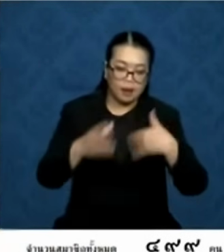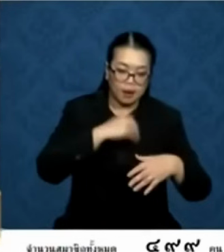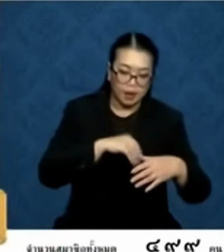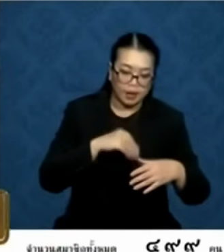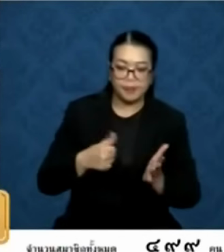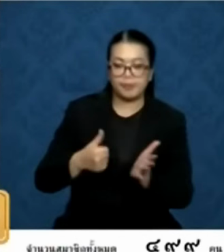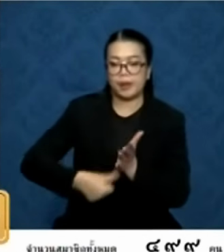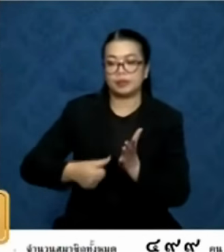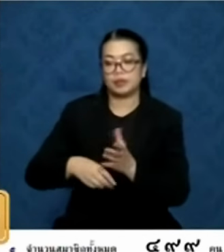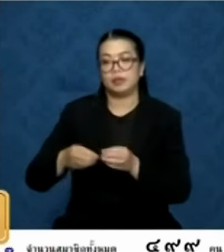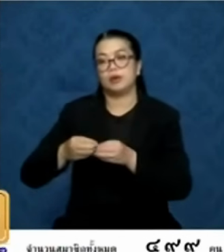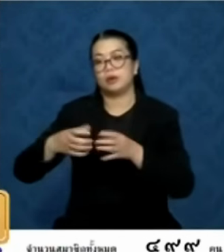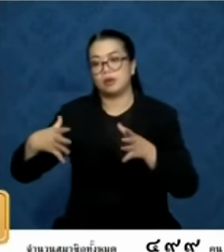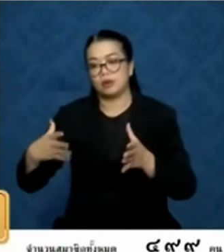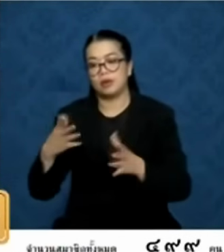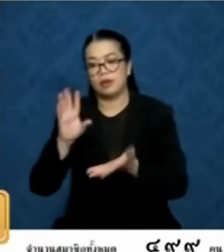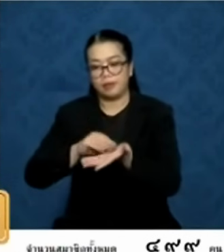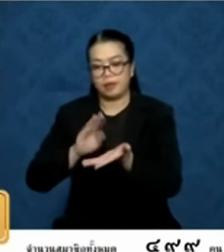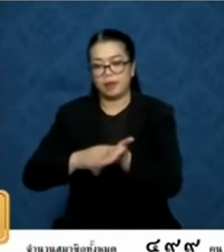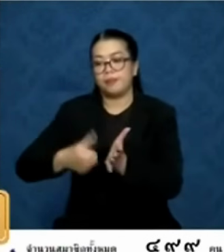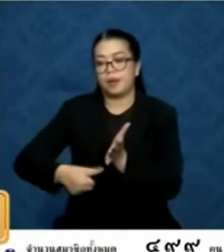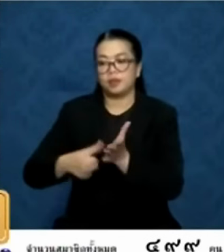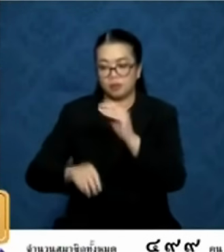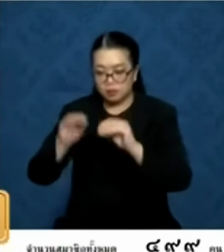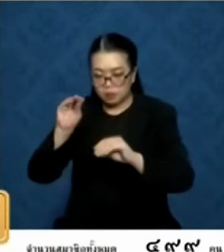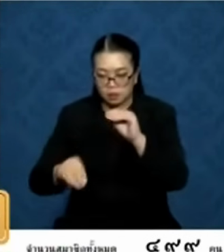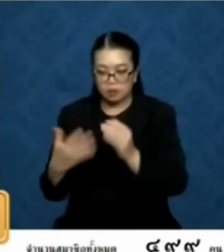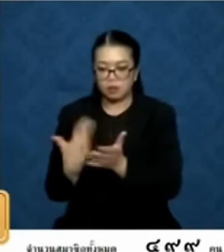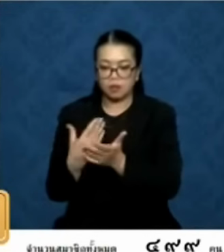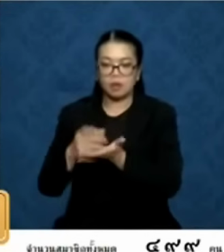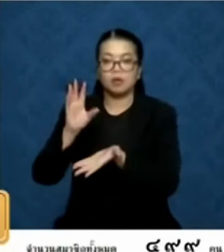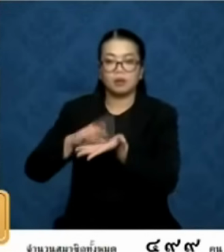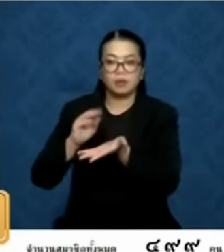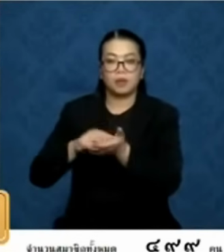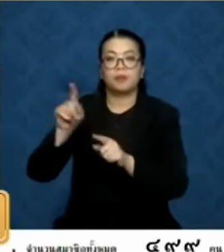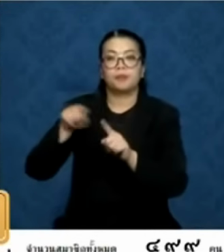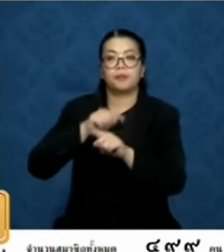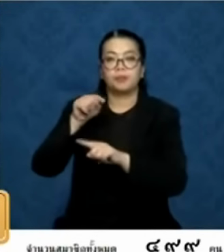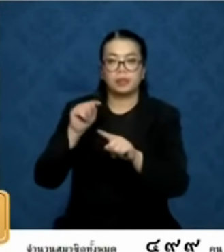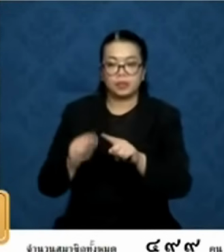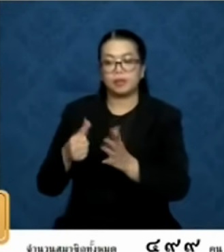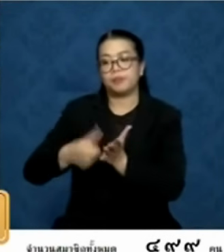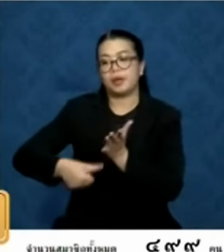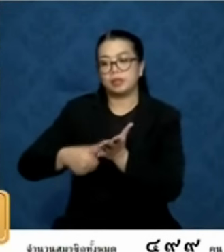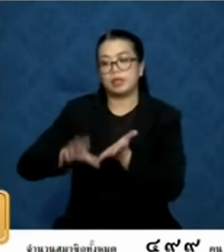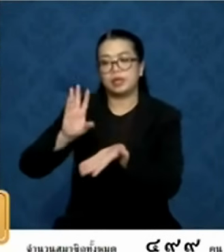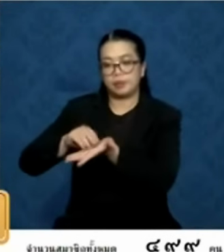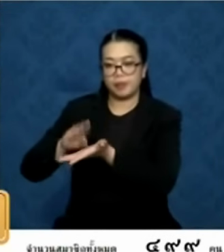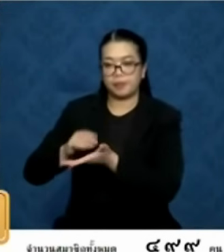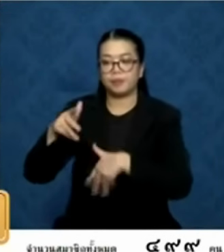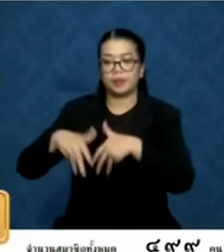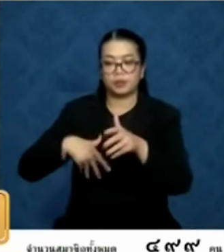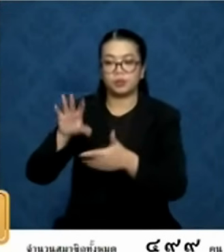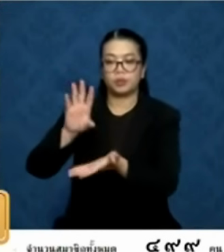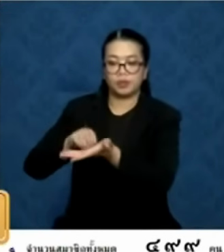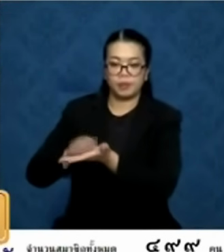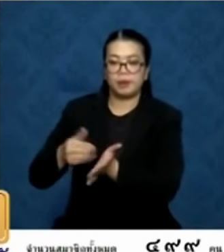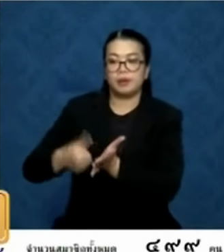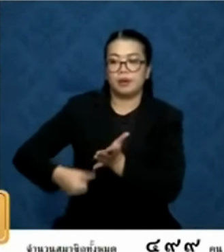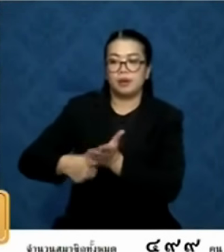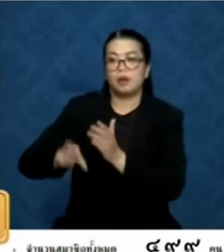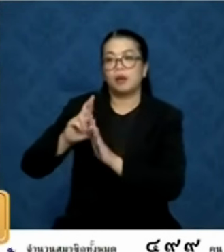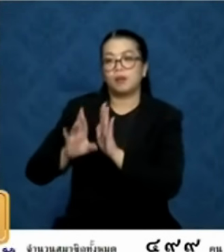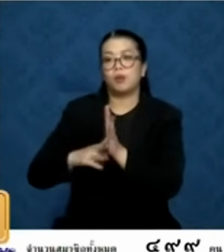าษีและการปรับปรุงระบบภาษีที่เหมาะสมกับสถานการณ์เศรษฐกิจของประเทศเพิ่มประสิทธิภาพในการบริหารจัด